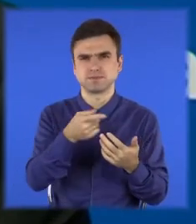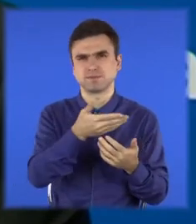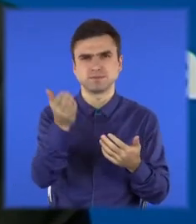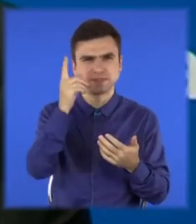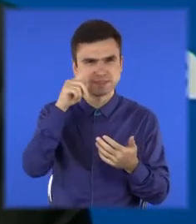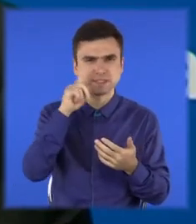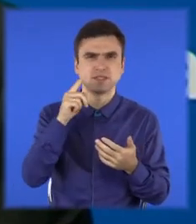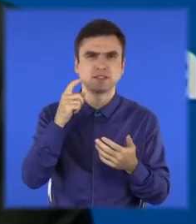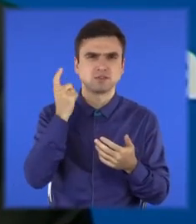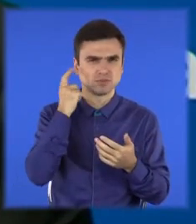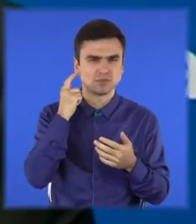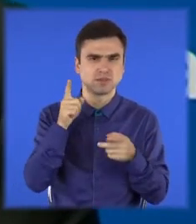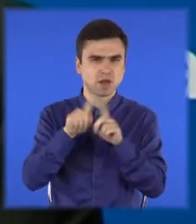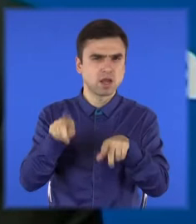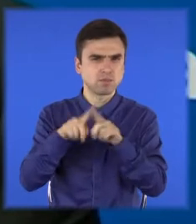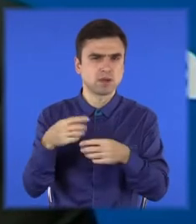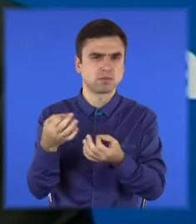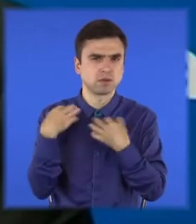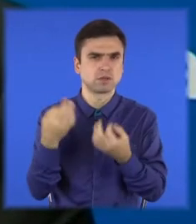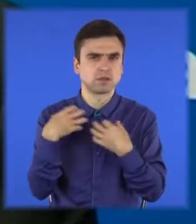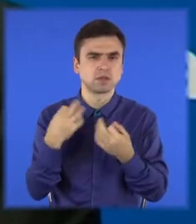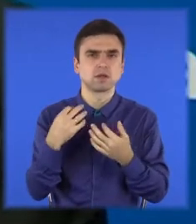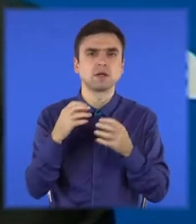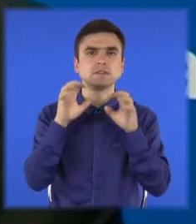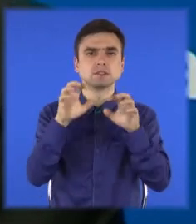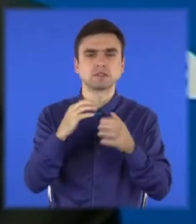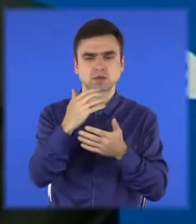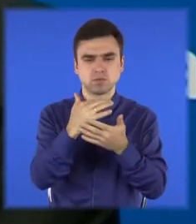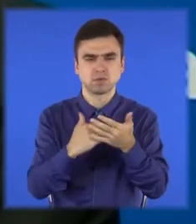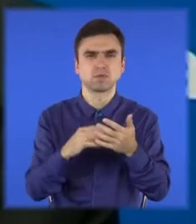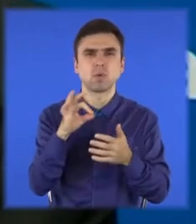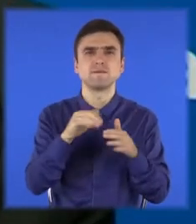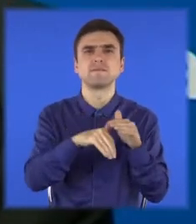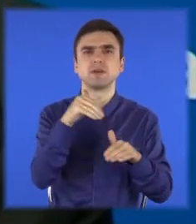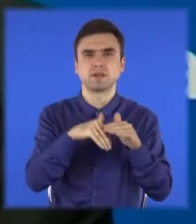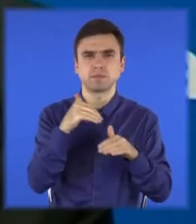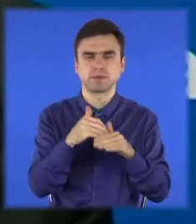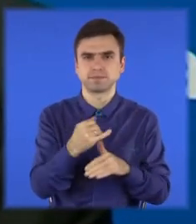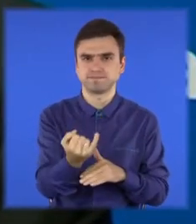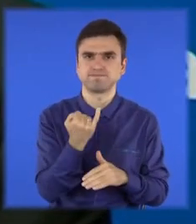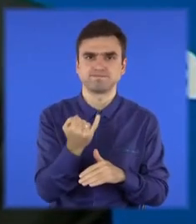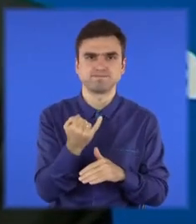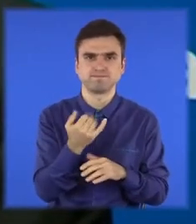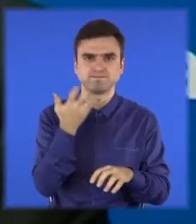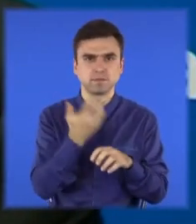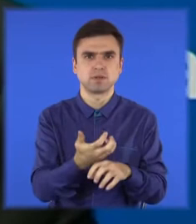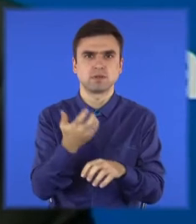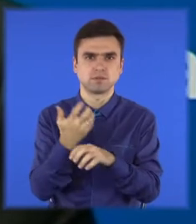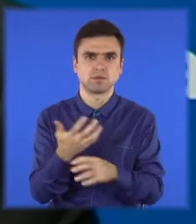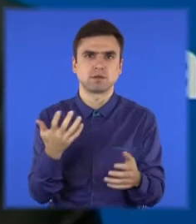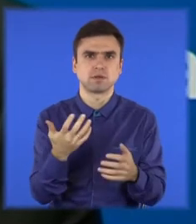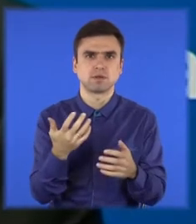вже типова фраза за багато-багато років. Неякісне виборче законодавство. Парламент приймає зміни до закону і пізніше, за два